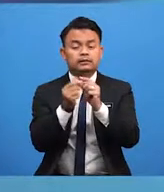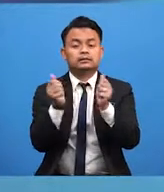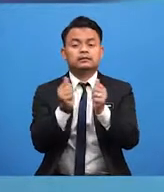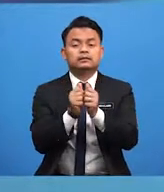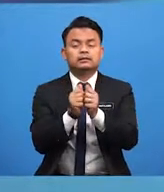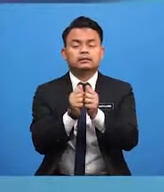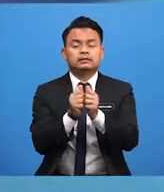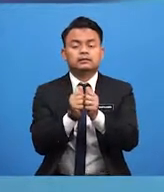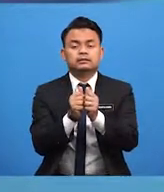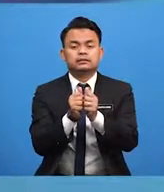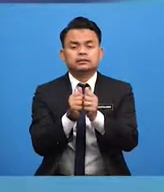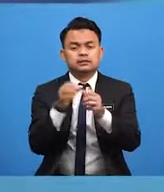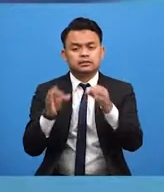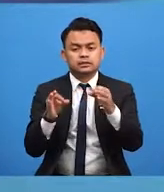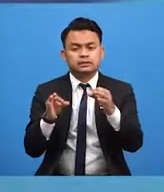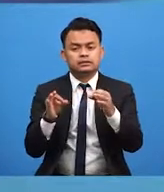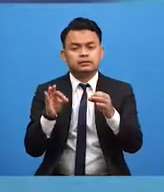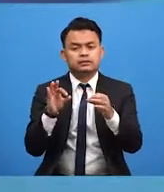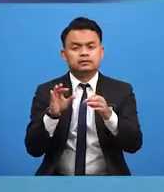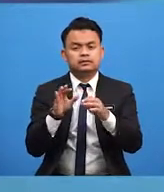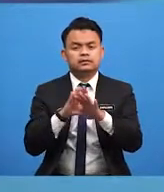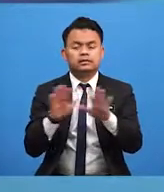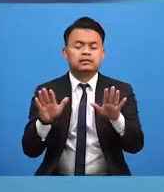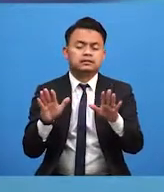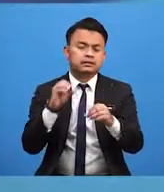tidak mempunyai sayur-sayuran di rumah?